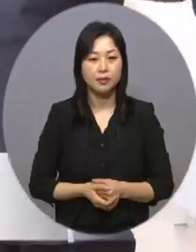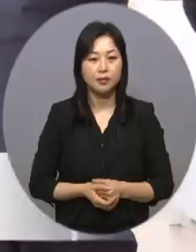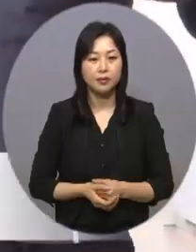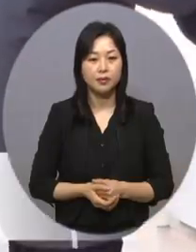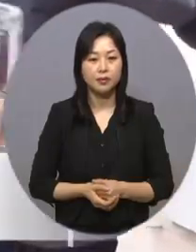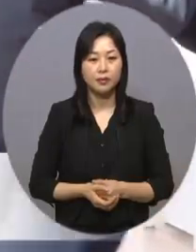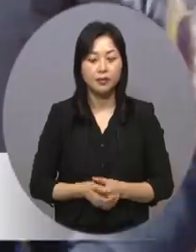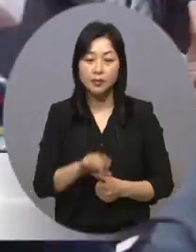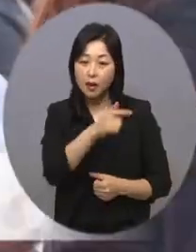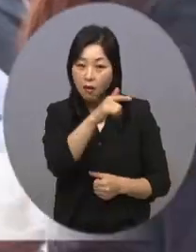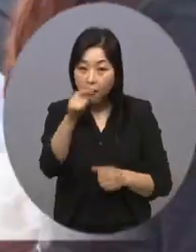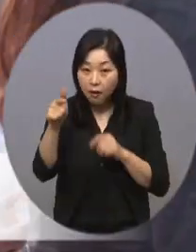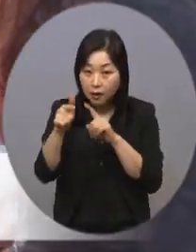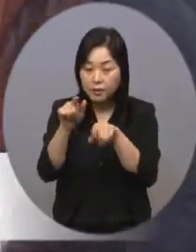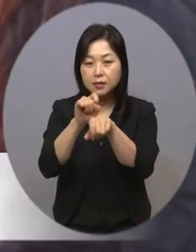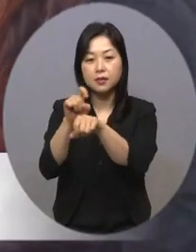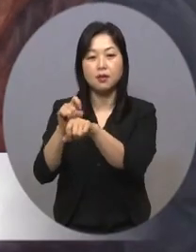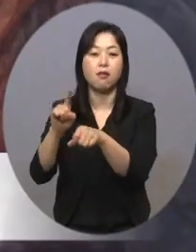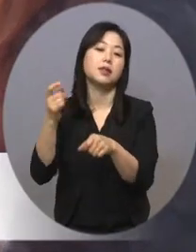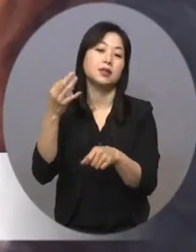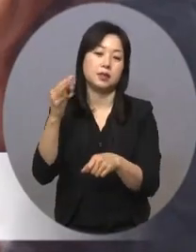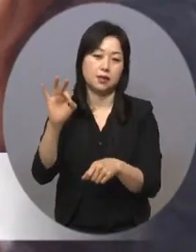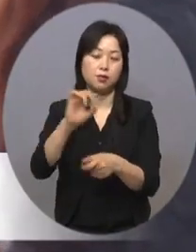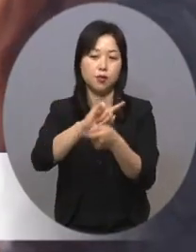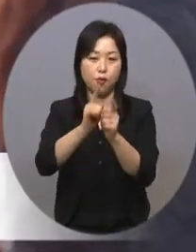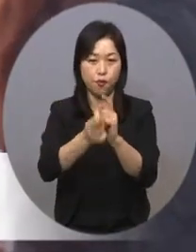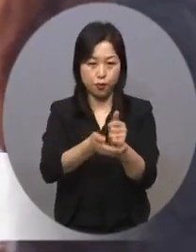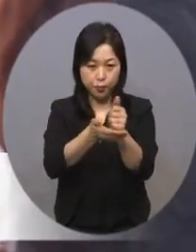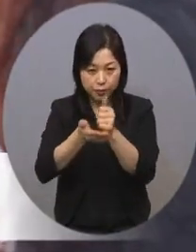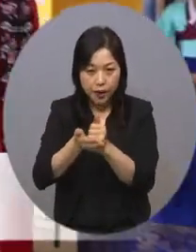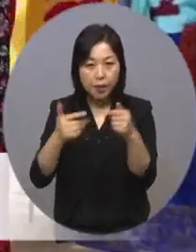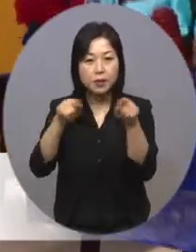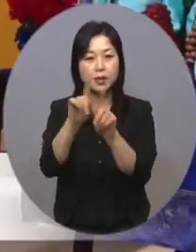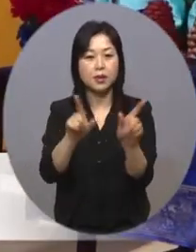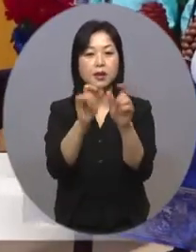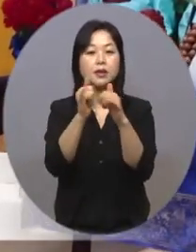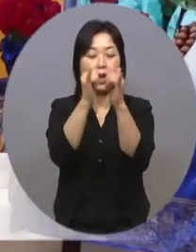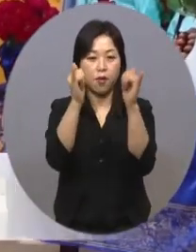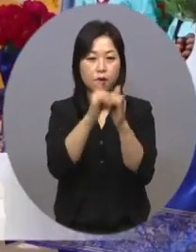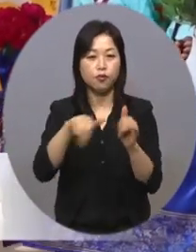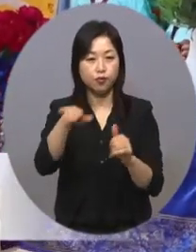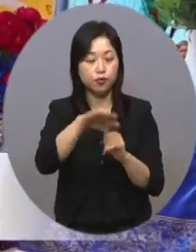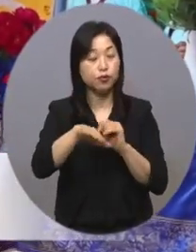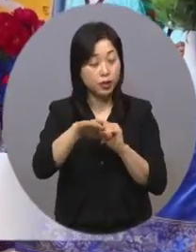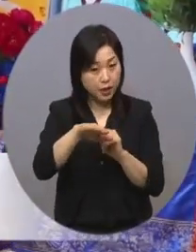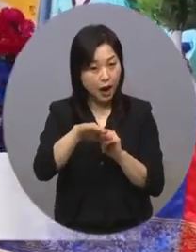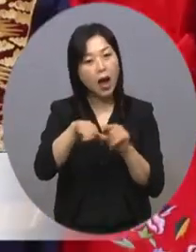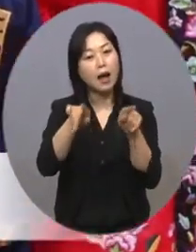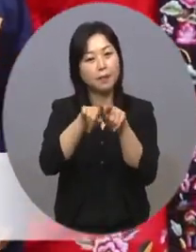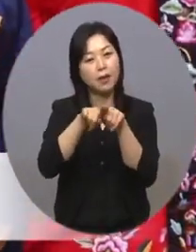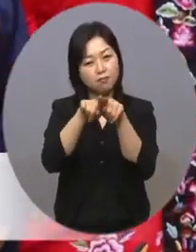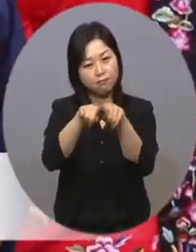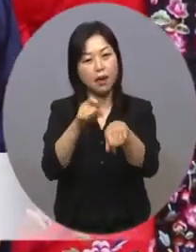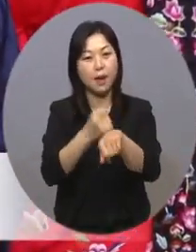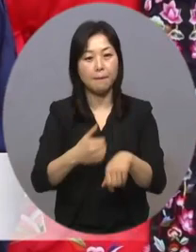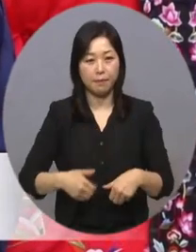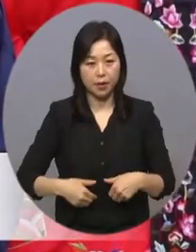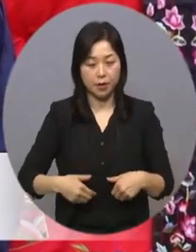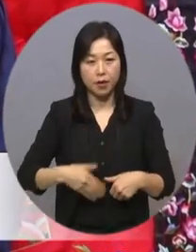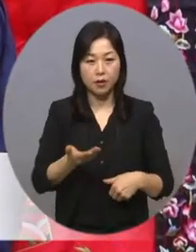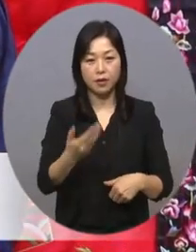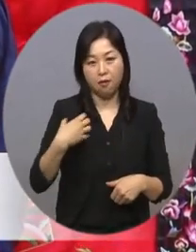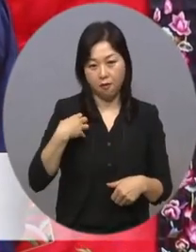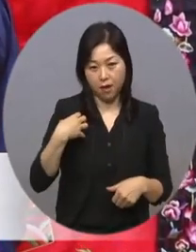대화만 인정하고 서로를 존중하고 같이 살아가는 사회 우리가 지향해야 될 것이라고 생각합니다. 그런 역할을